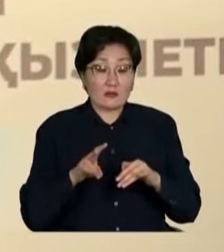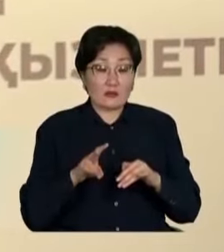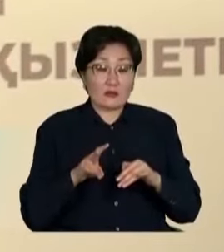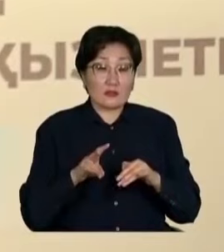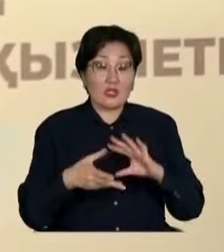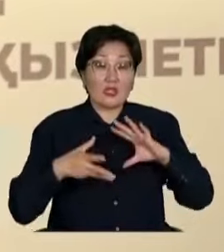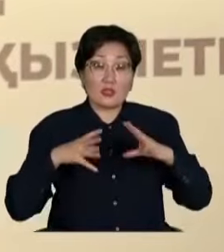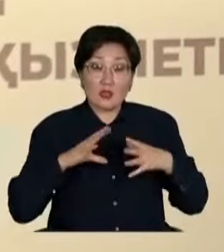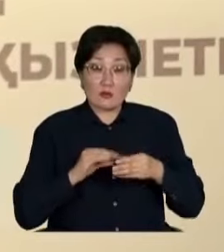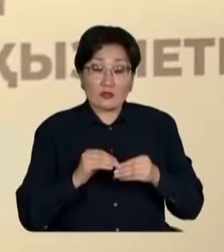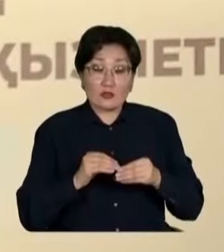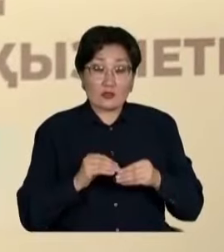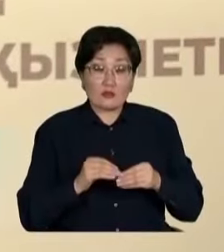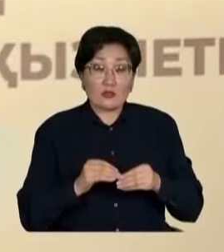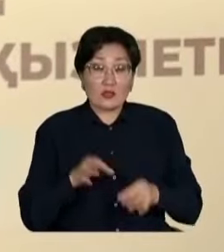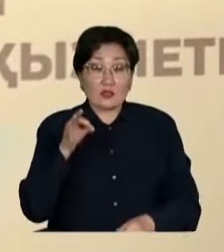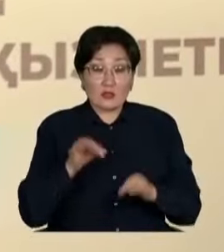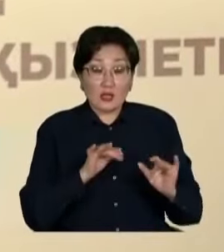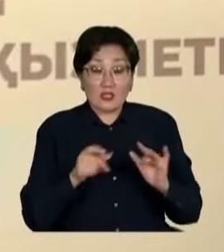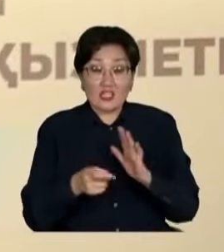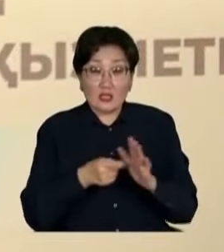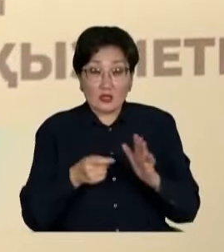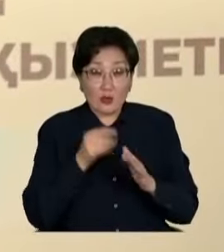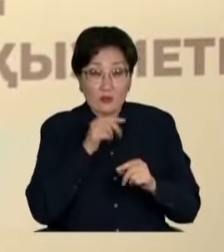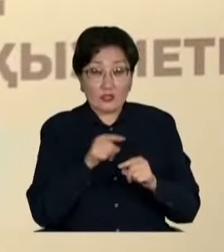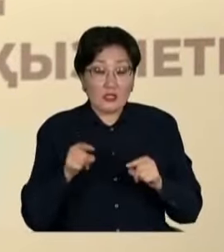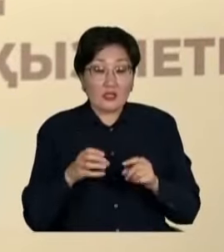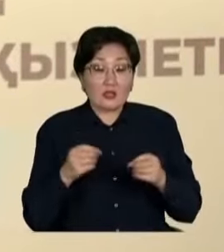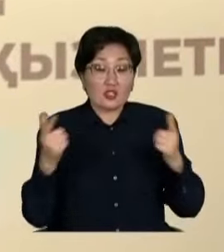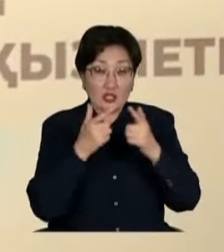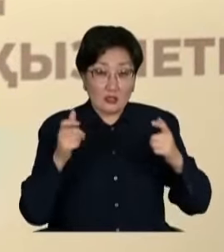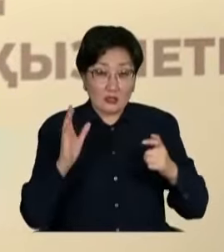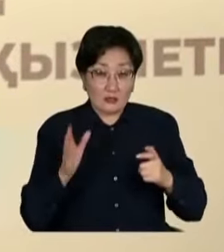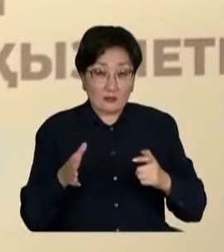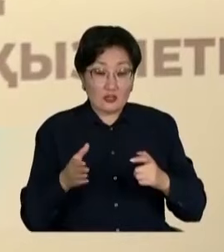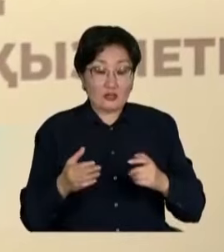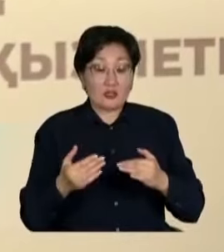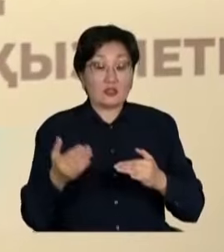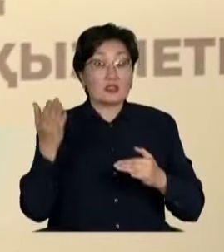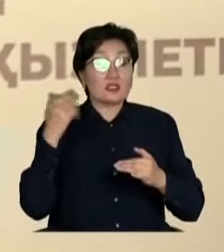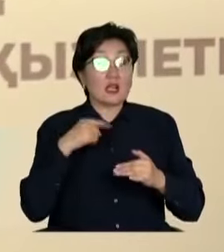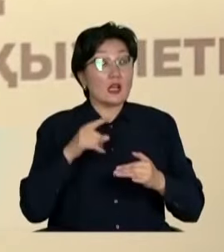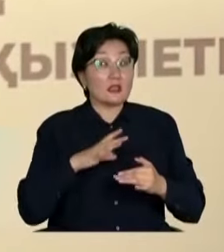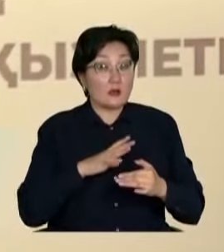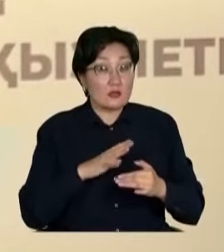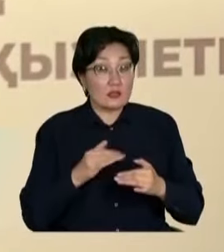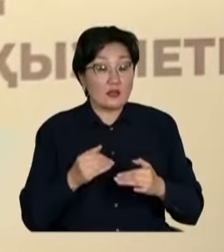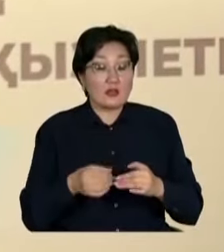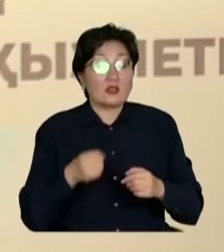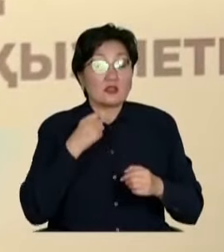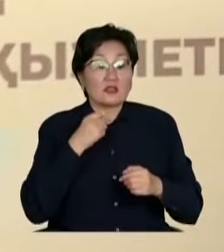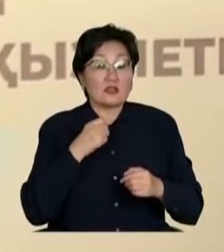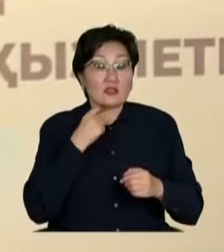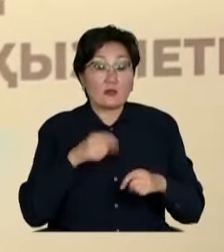олардың нәтижесі қылмыстың ісі тергеу барысында тағы да жарияланады. Жаңағы айтып кеткендей, жаңа ішімдік